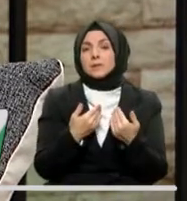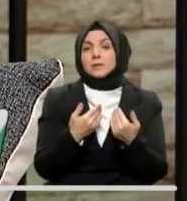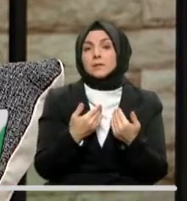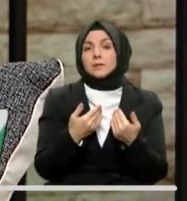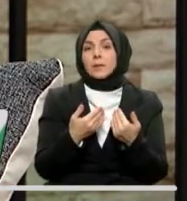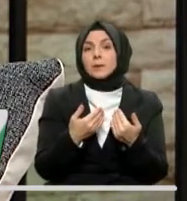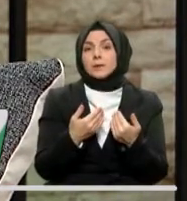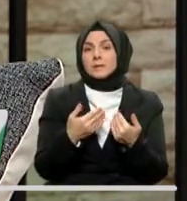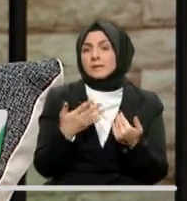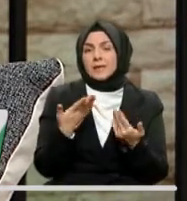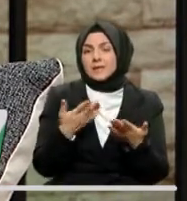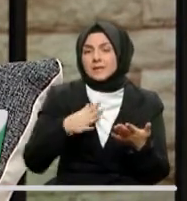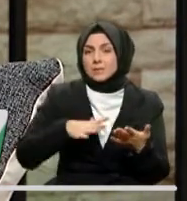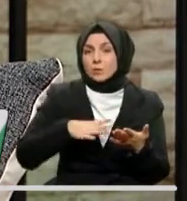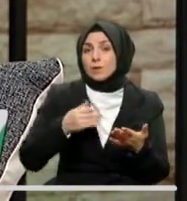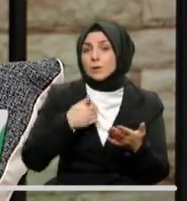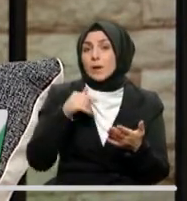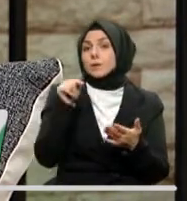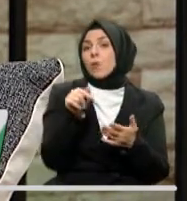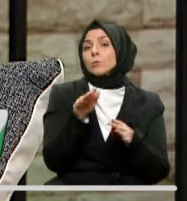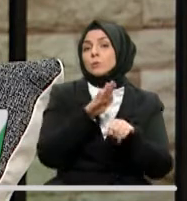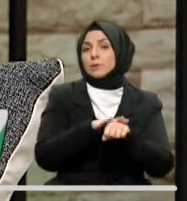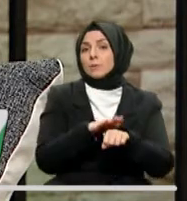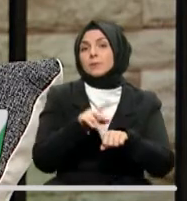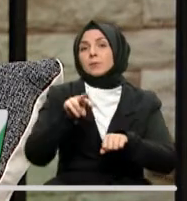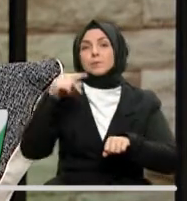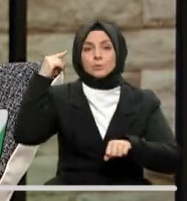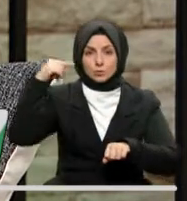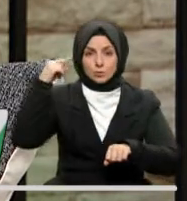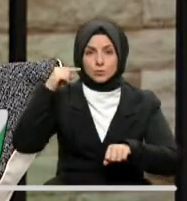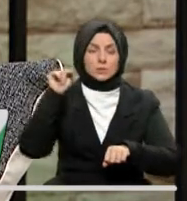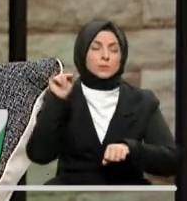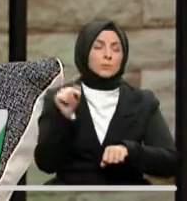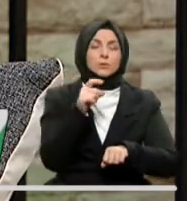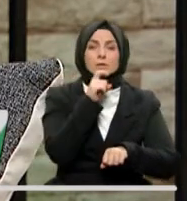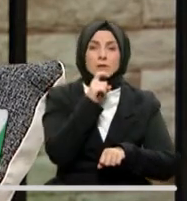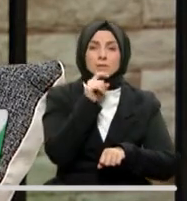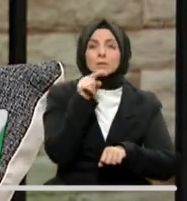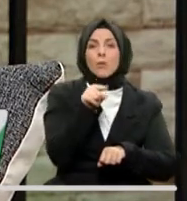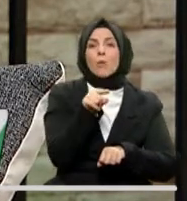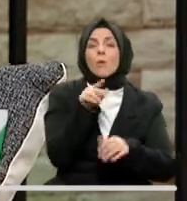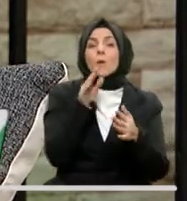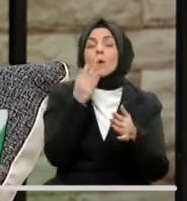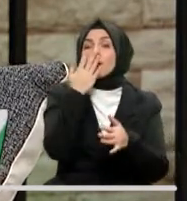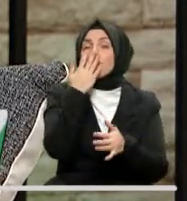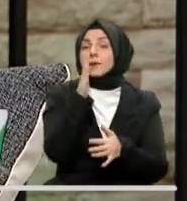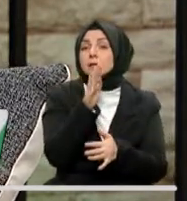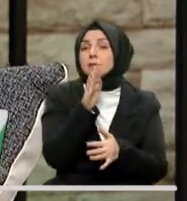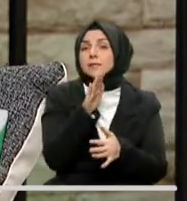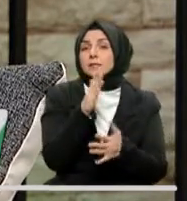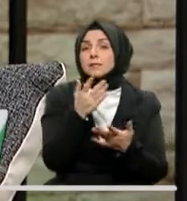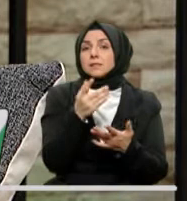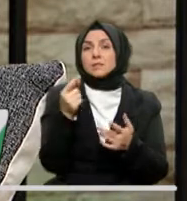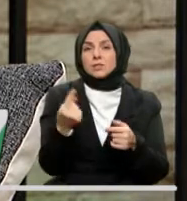sunum şeklinde harcıyor sanız bu hem yıpratıcı yorucu olmakla beraber hem hiçbir zaman o Beklediğiniz karşılığı almayacaksınız